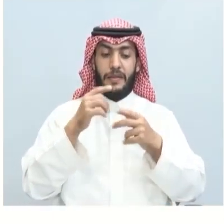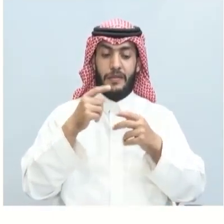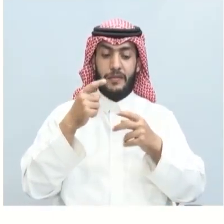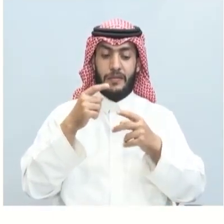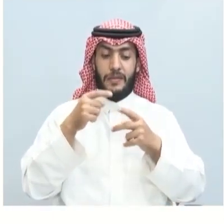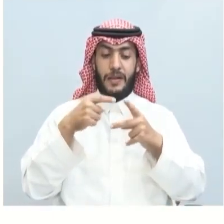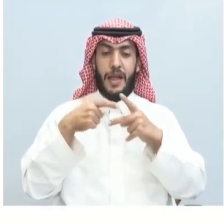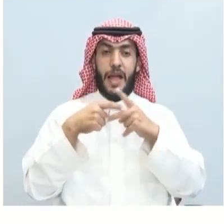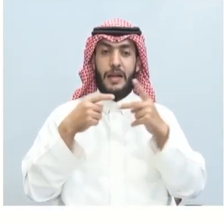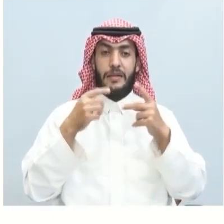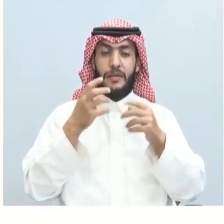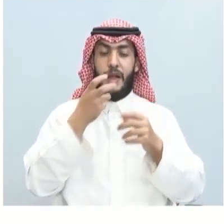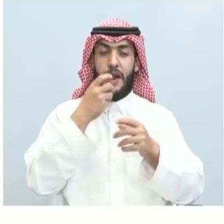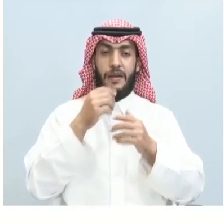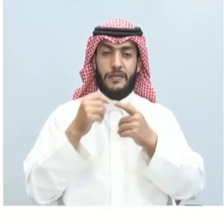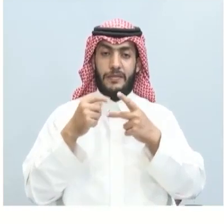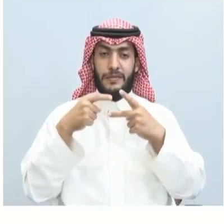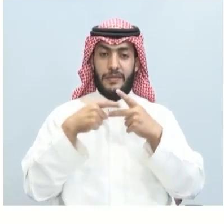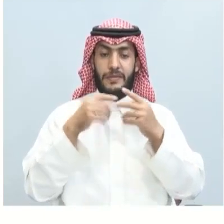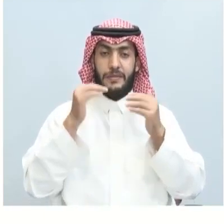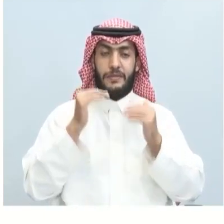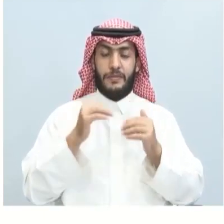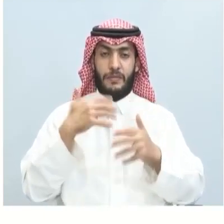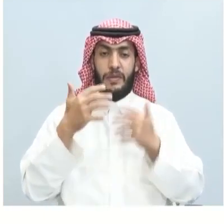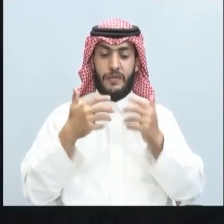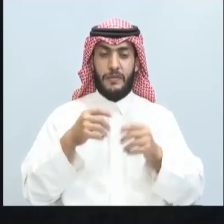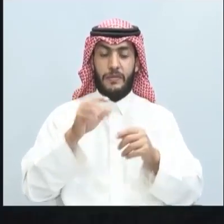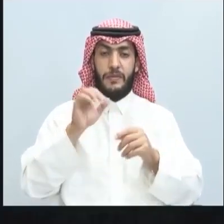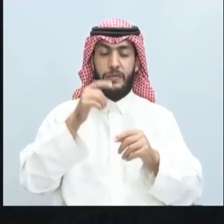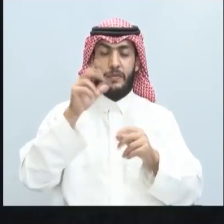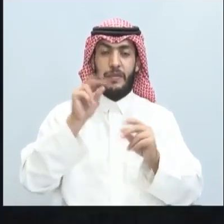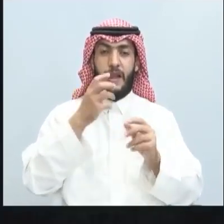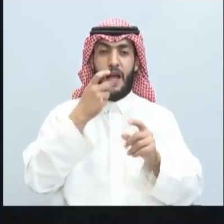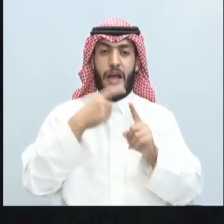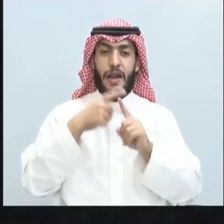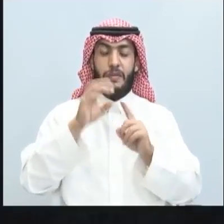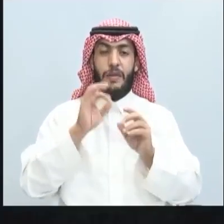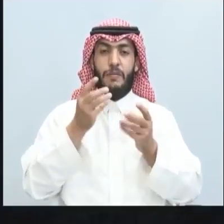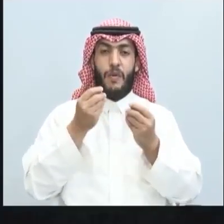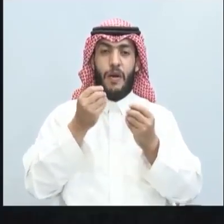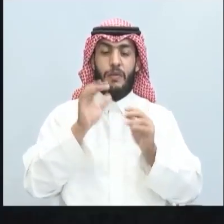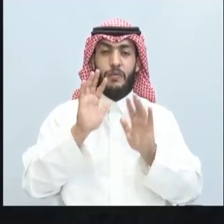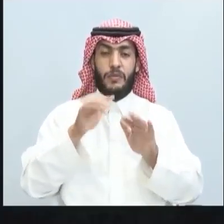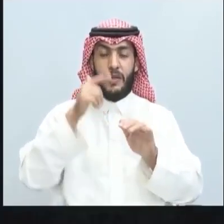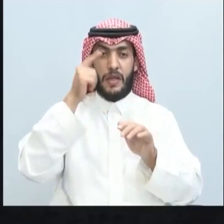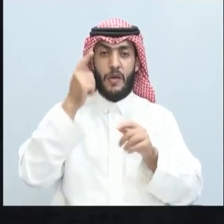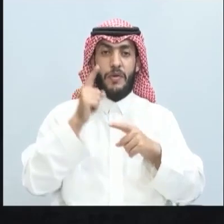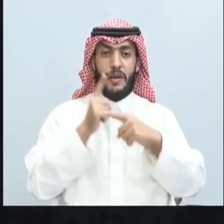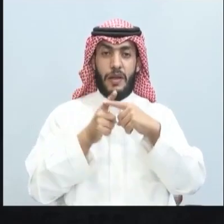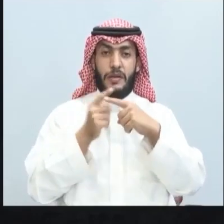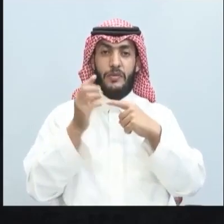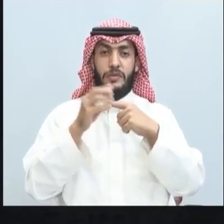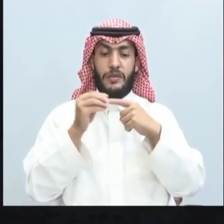هنا اذا الحراره ستكون متفاعل فكان الحراره من ضمن المواد الموجوده سواء الناتجه